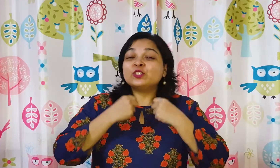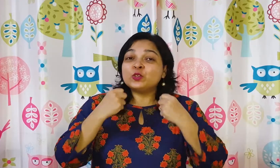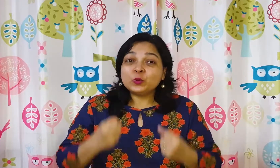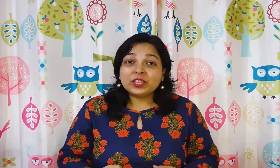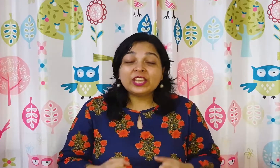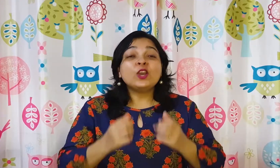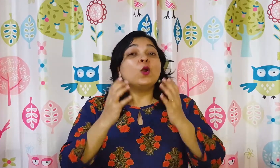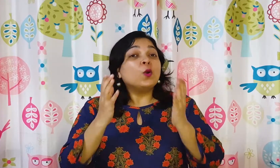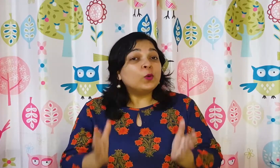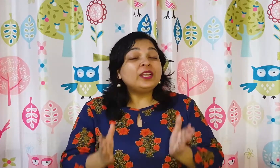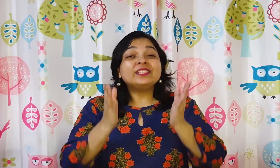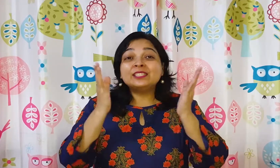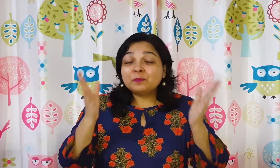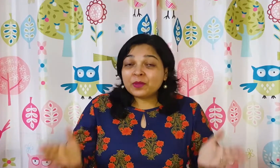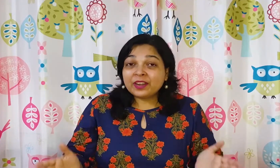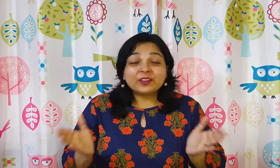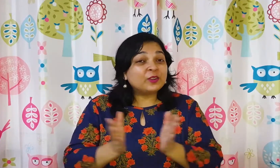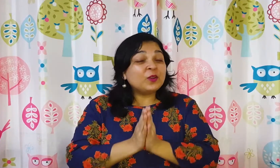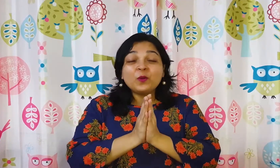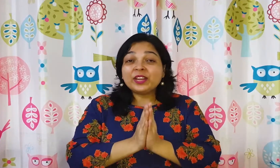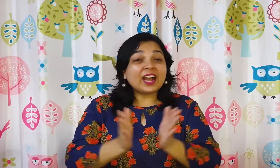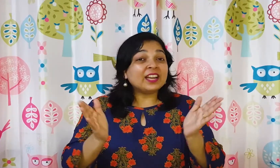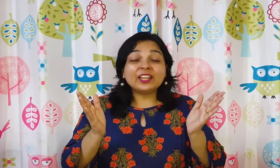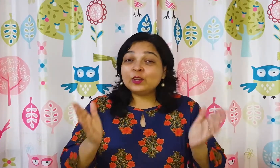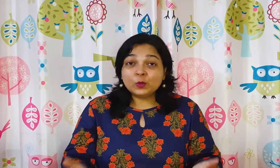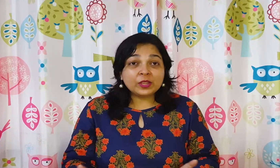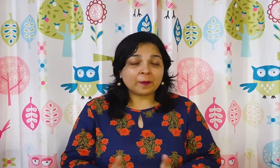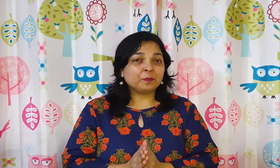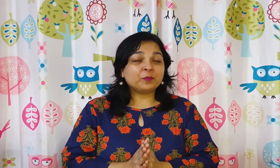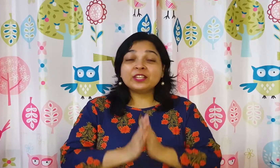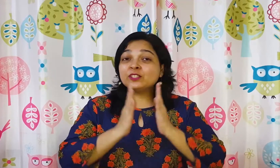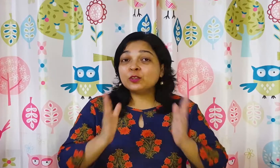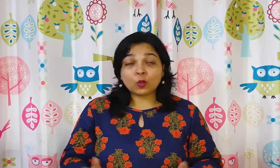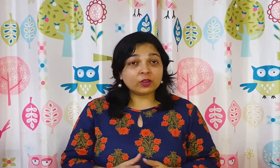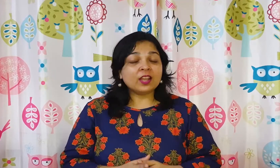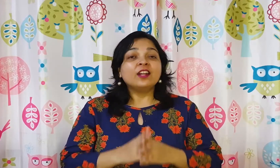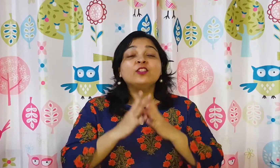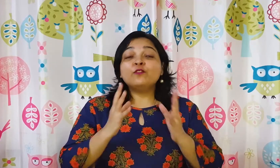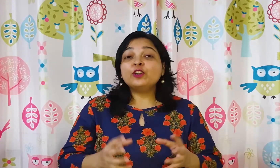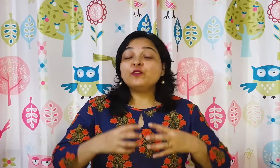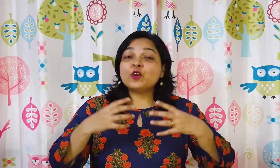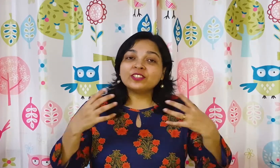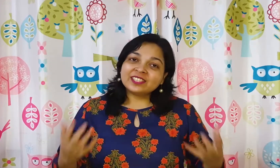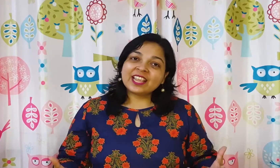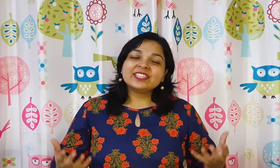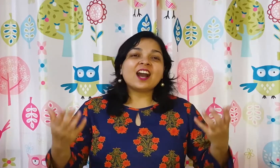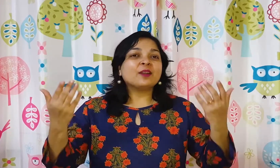உங்கள் பொறுப்பு நீங்கள் தேவீக ஆரோக்கைத்தில் நடப்பது மட்டுமல் நாமல் உங்களை சுற்றி உள்ள அணை hed Around